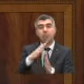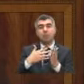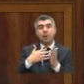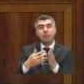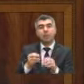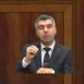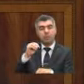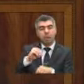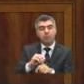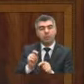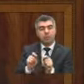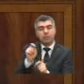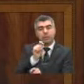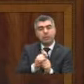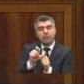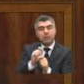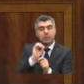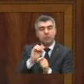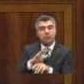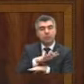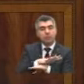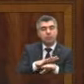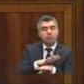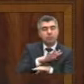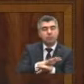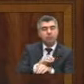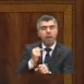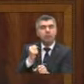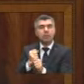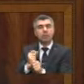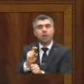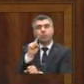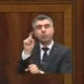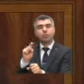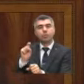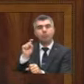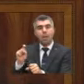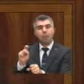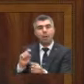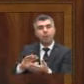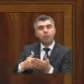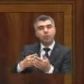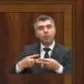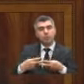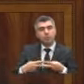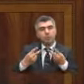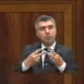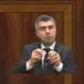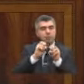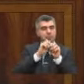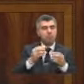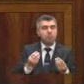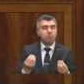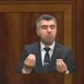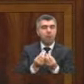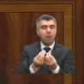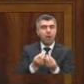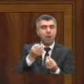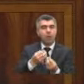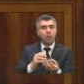وبرامج التنمية الإقليمية وبرامج عمل الجماعات وفق مقاربة ترابية تشاركية تراعي